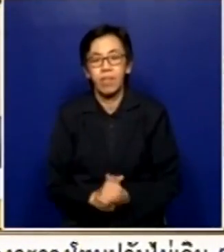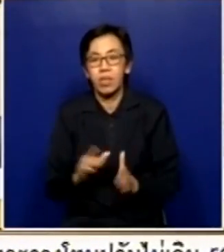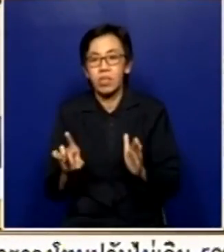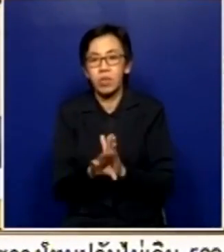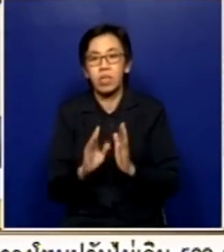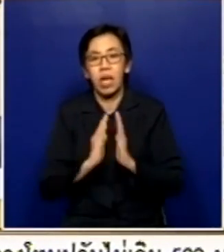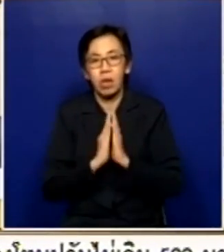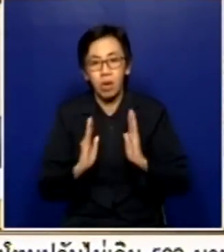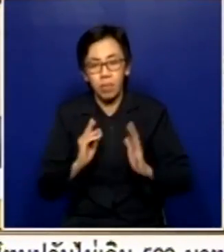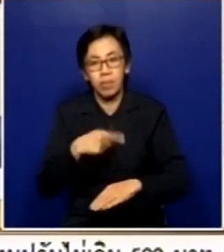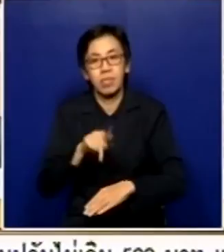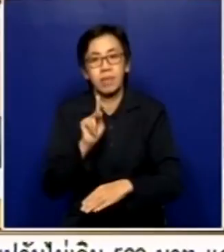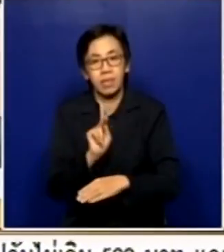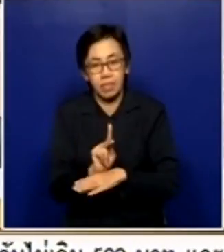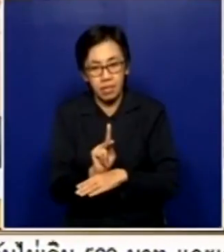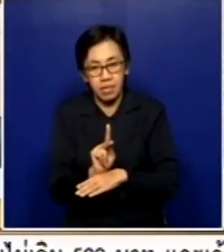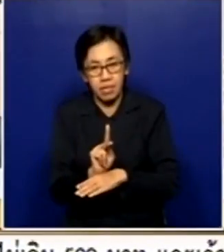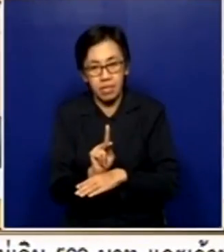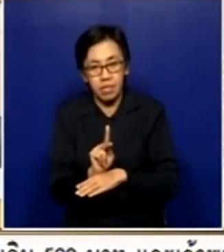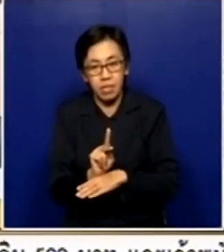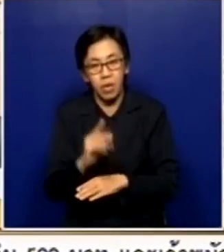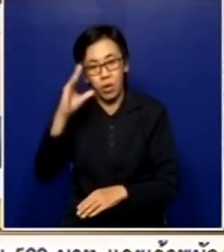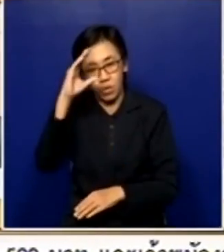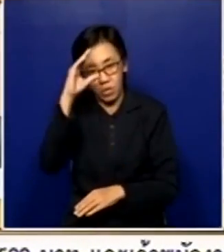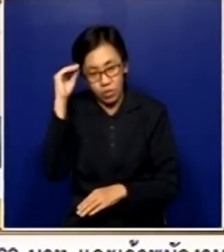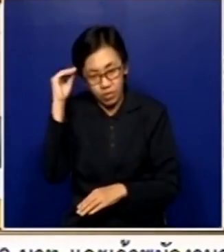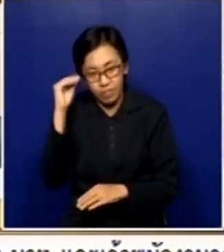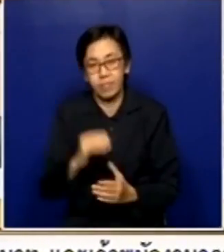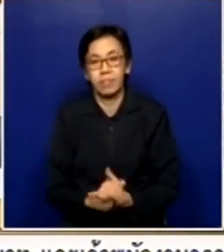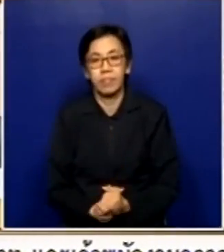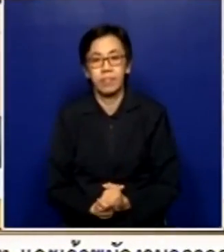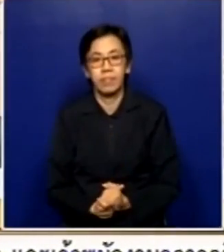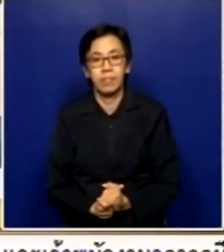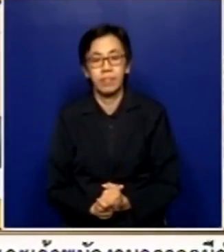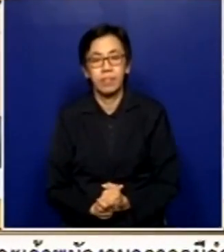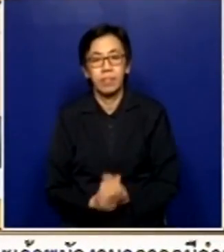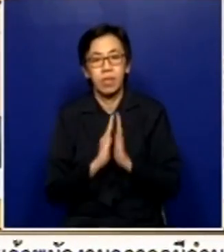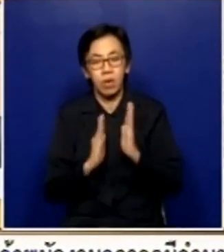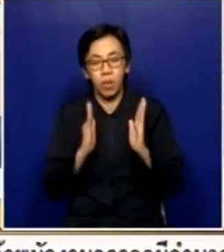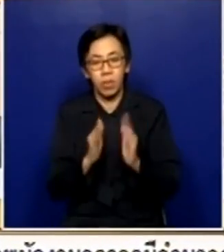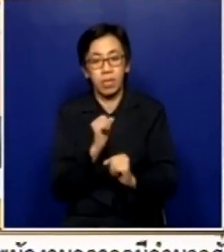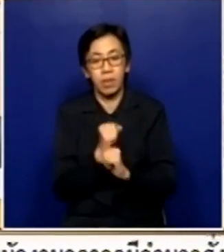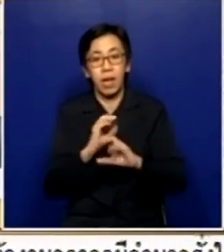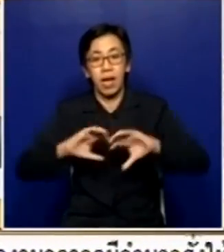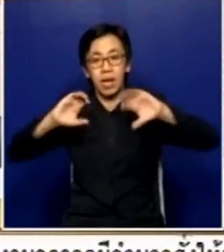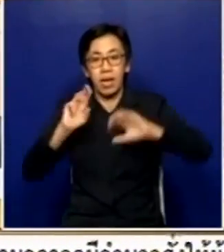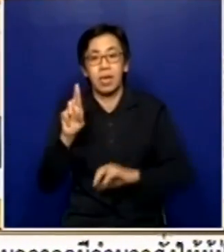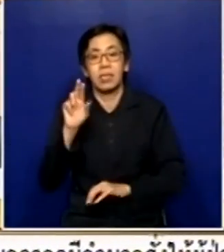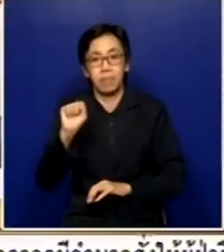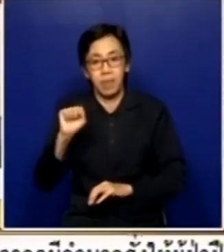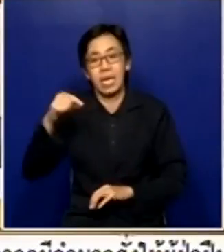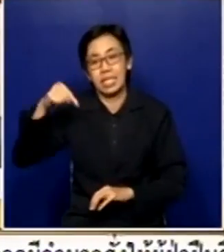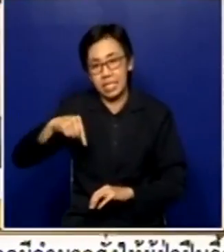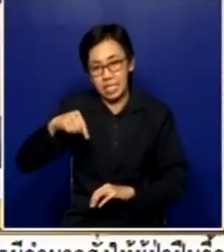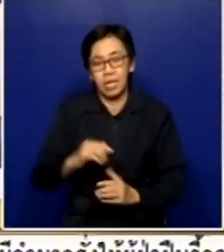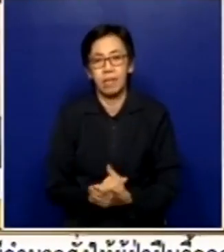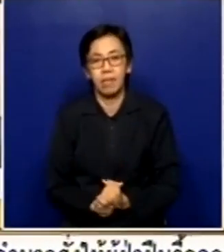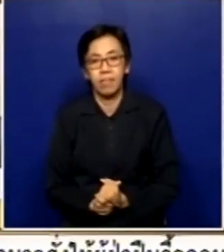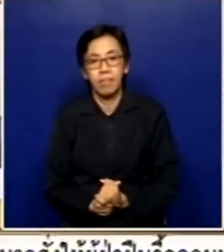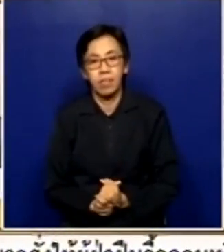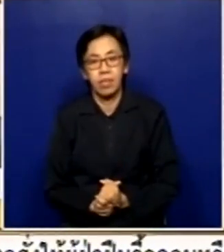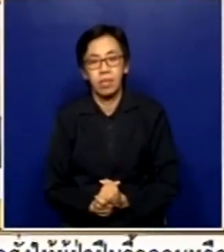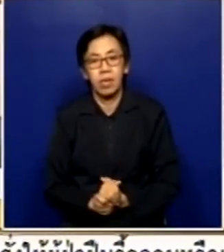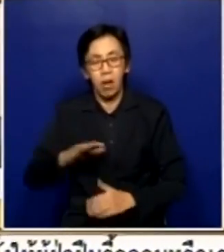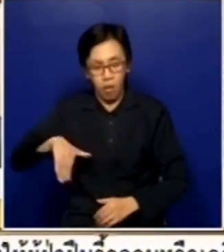ท่านประธานสภาท่านชวนหลีกภัยรวมไปถึงข้าราชการของรัฐสภาแห่งนี้พวกเรา